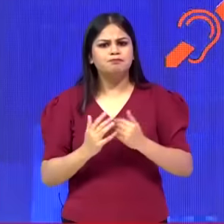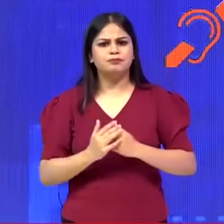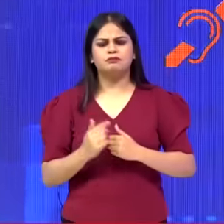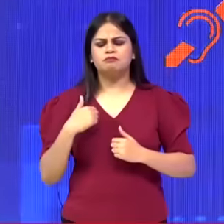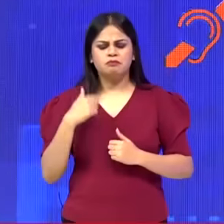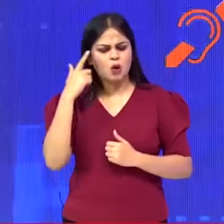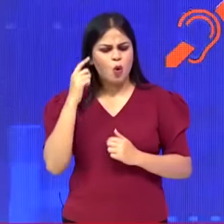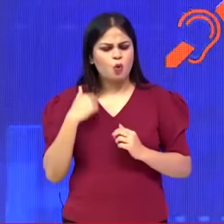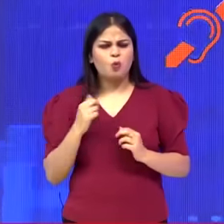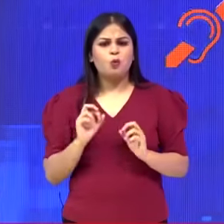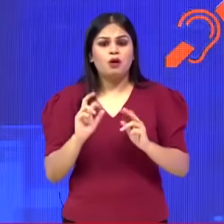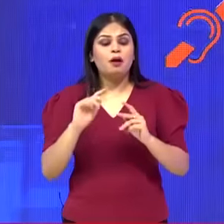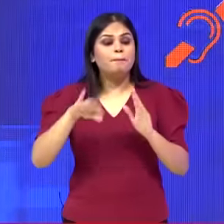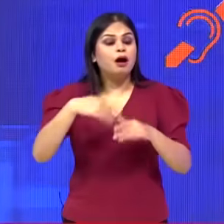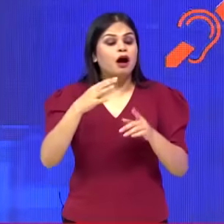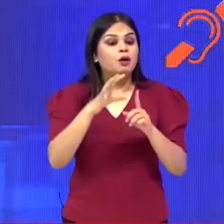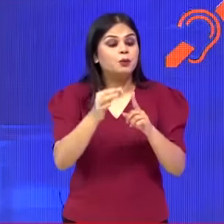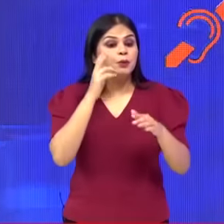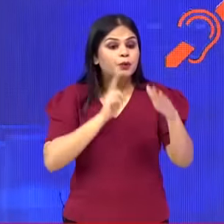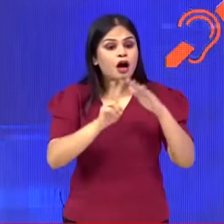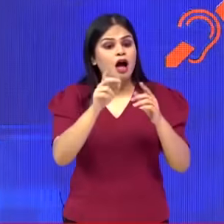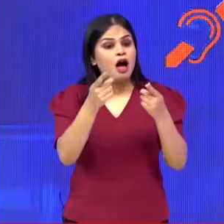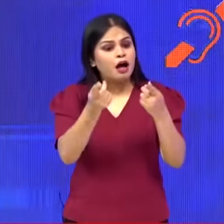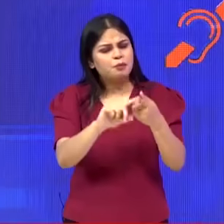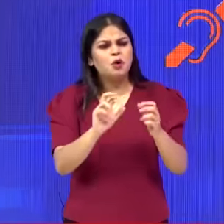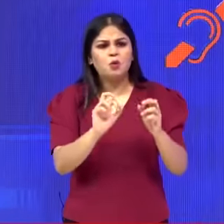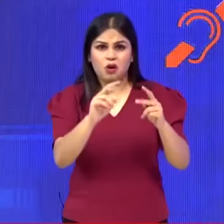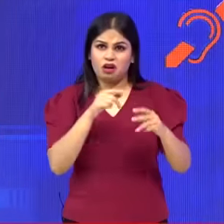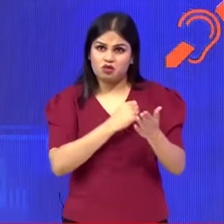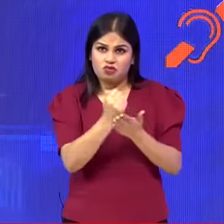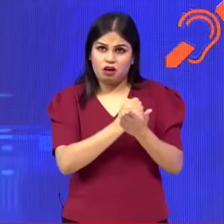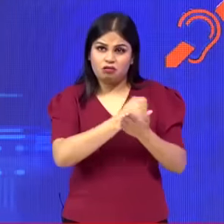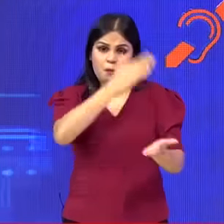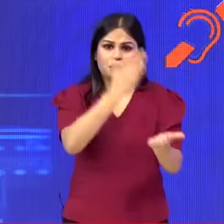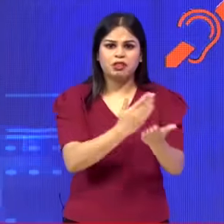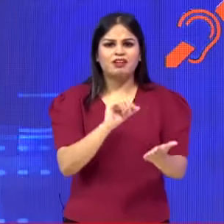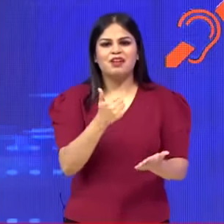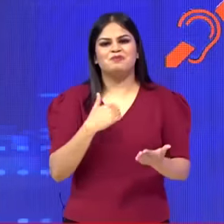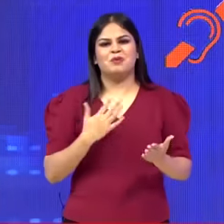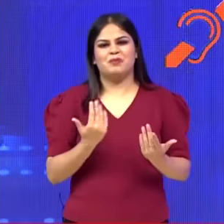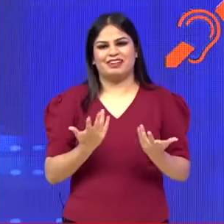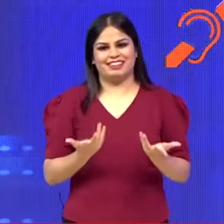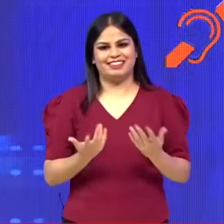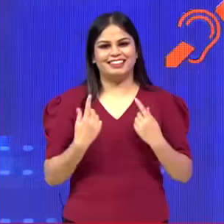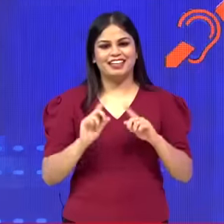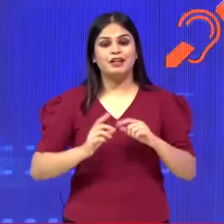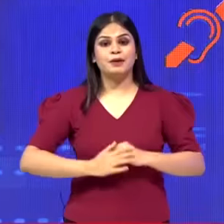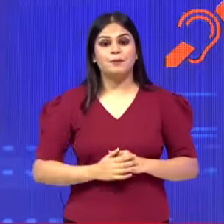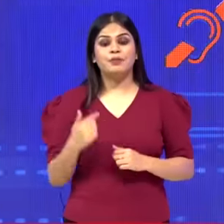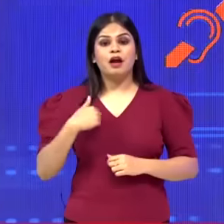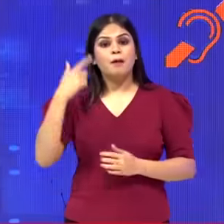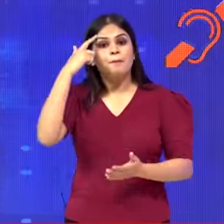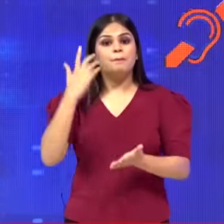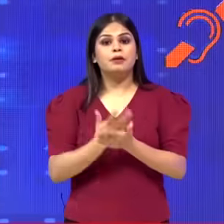आई नो कि जो होने वाला है वो तो ओके रहेगा. आप कुछ भी कोशिश कर लो. And I believe